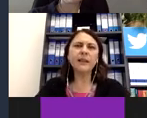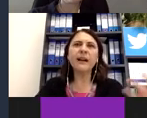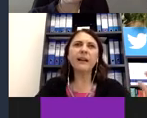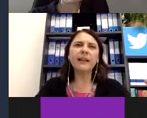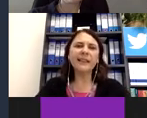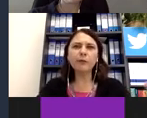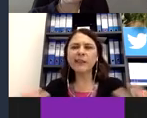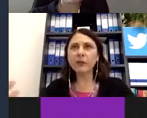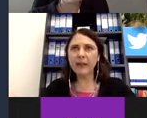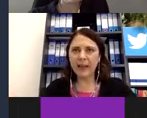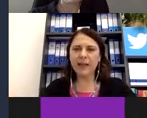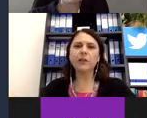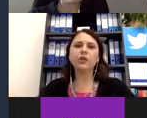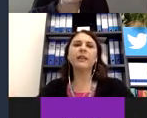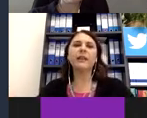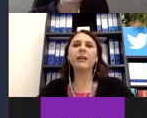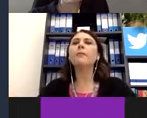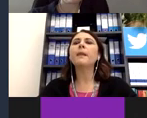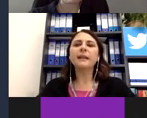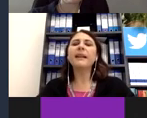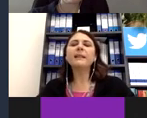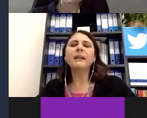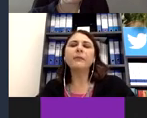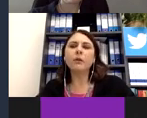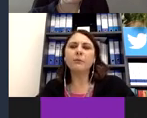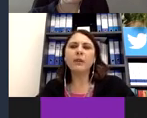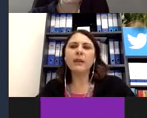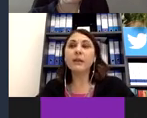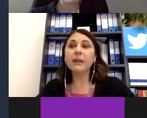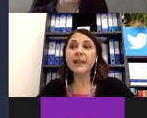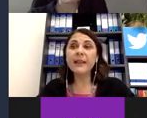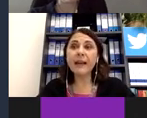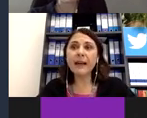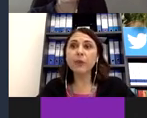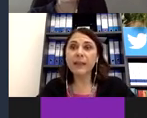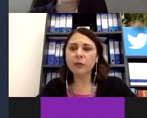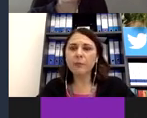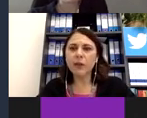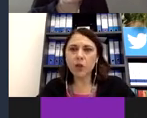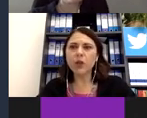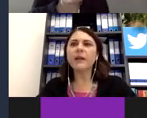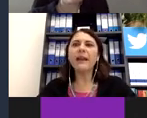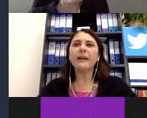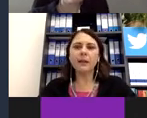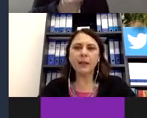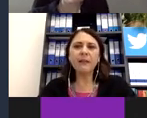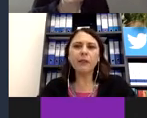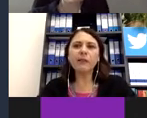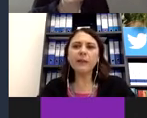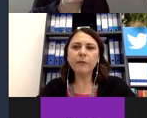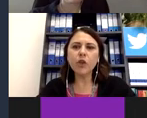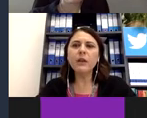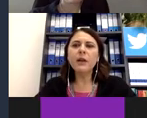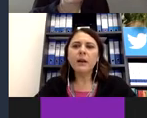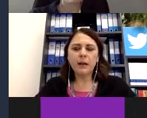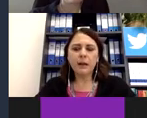tra l'istituzione e il cittadino. Dall'altra parte invece abbiamo gli eh gli account degli attori politici e eh in questo